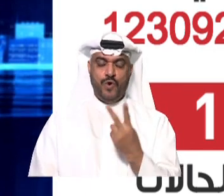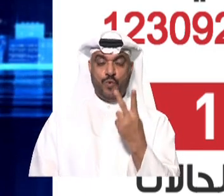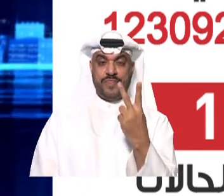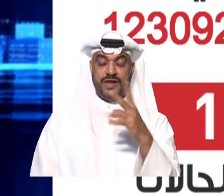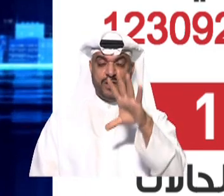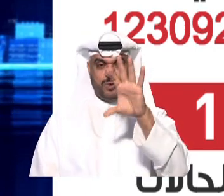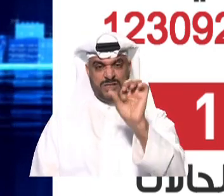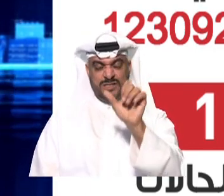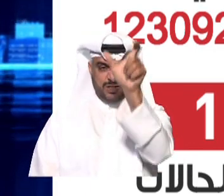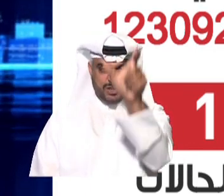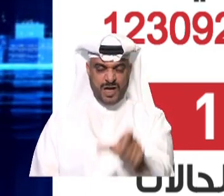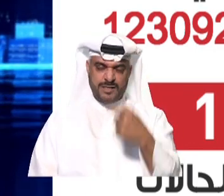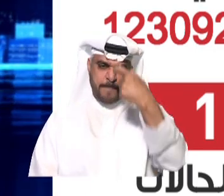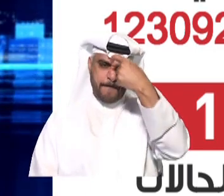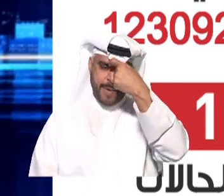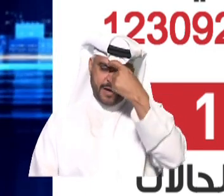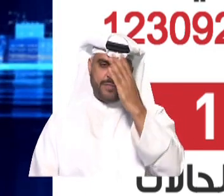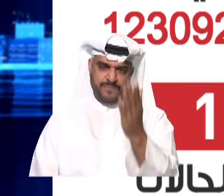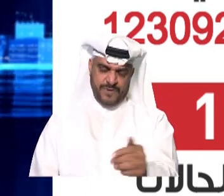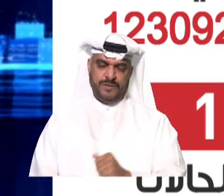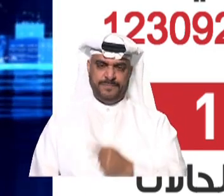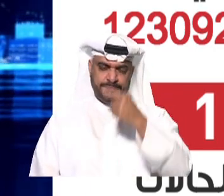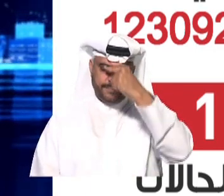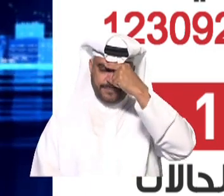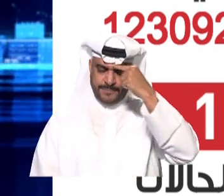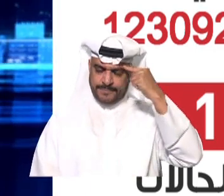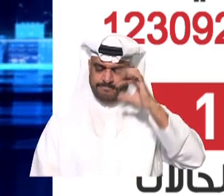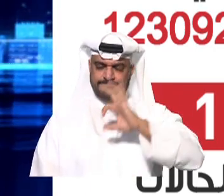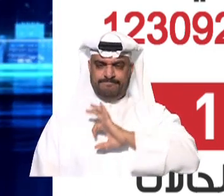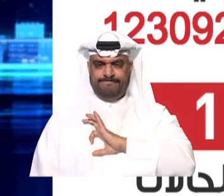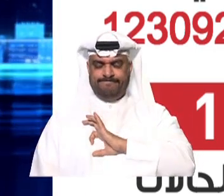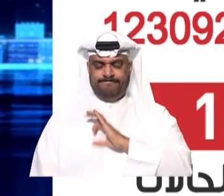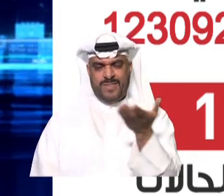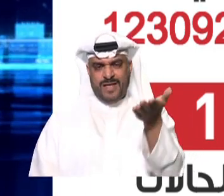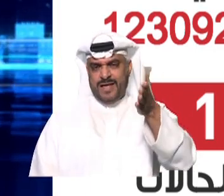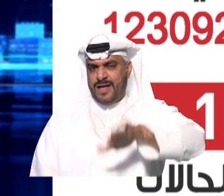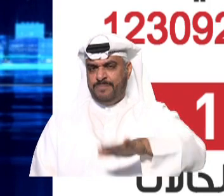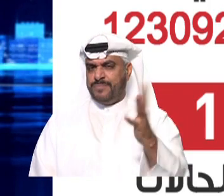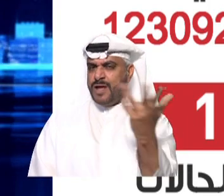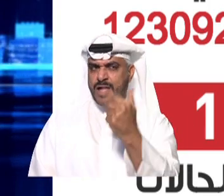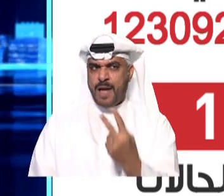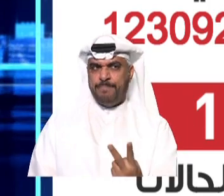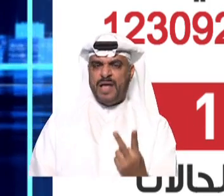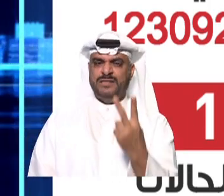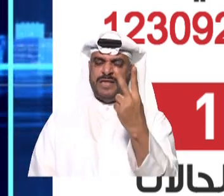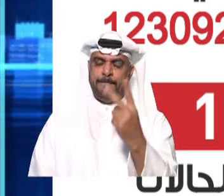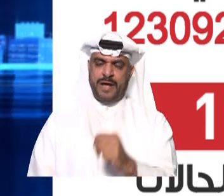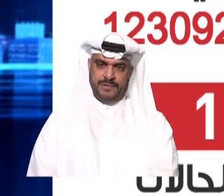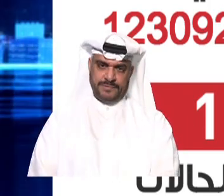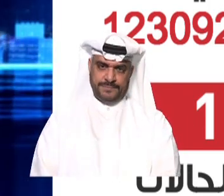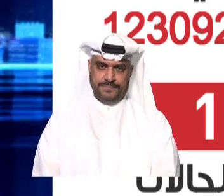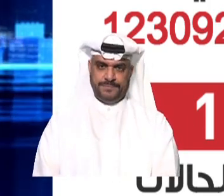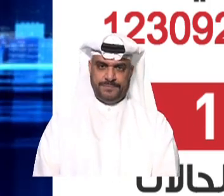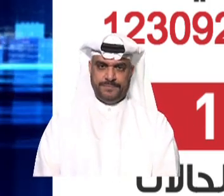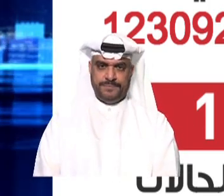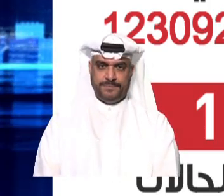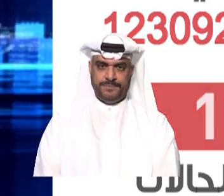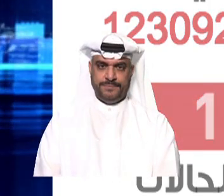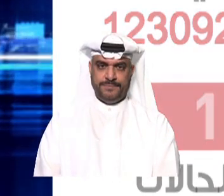123,092 حالة، في حين تم تسجيل 7 حالات وفاة إثر إصابتها بالمرض.